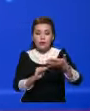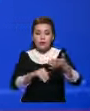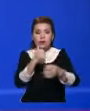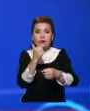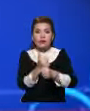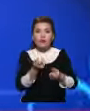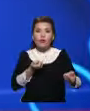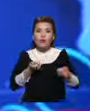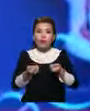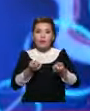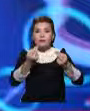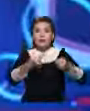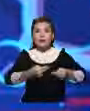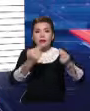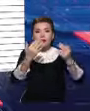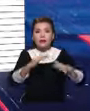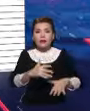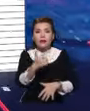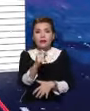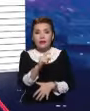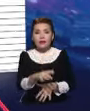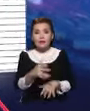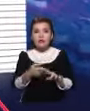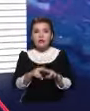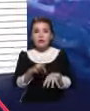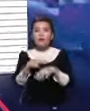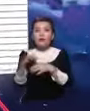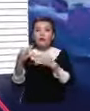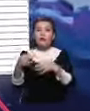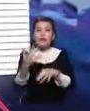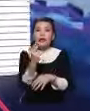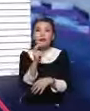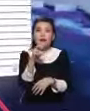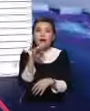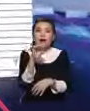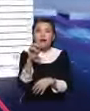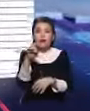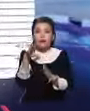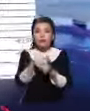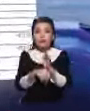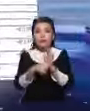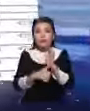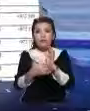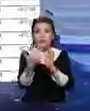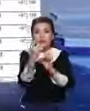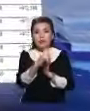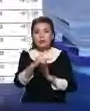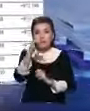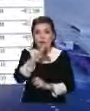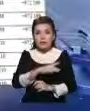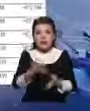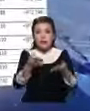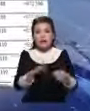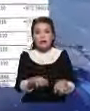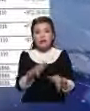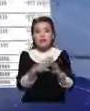управлением погранпереходов и границ Газа. Эвакуация будет происходить через КПП «Рафах». Среди них 65 граждан Казахстана, остальные члены